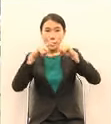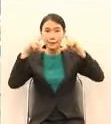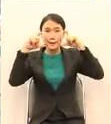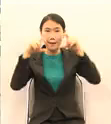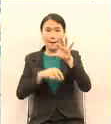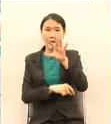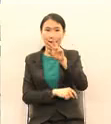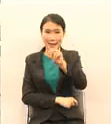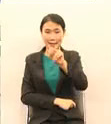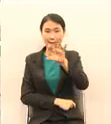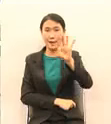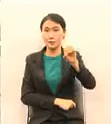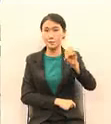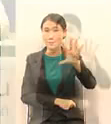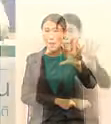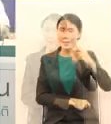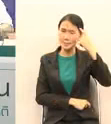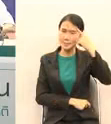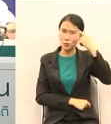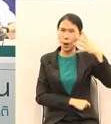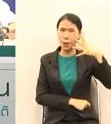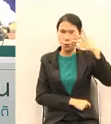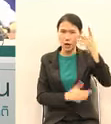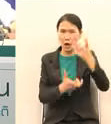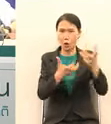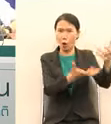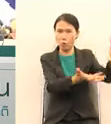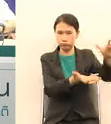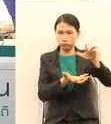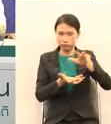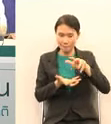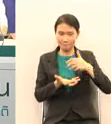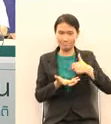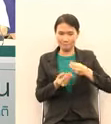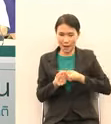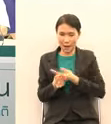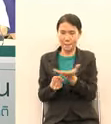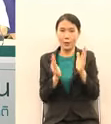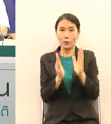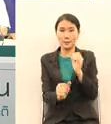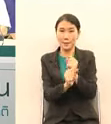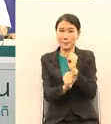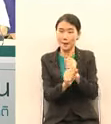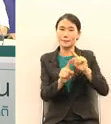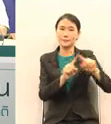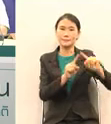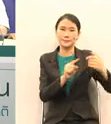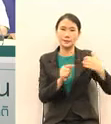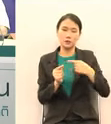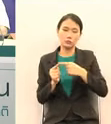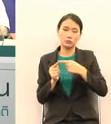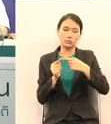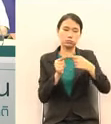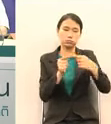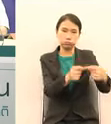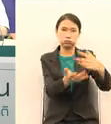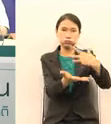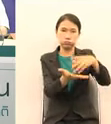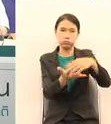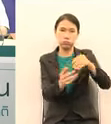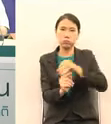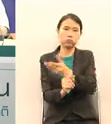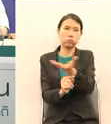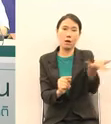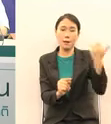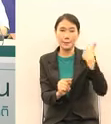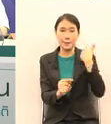N95 เนี่ยก็จะทราบว่าจะถึงพรุ่งนี้ถูกไหมครับจะกระจายไปถึงพรุ่งนี้แล้วนะครับแล้วก็จะมีการกระจายต่อเป็นระยะเรื่อยๆนะครับนอกจากนั้